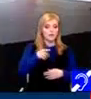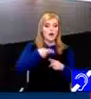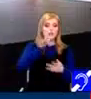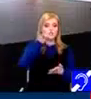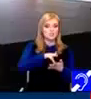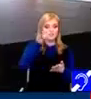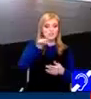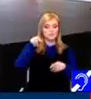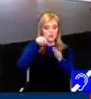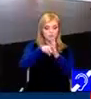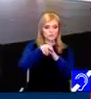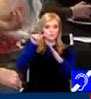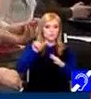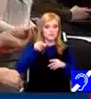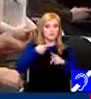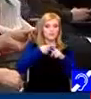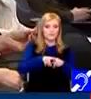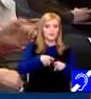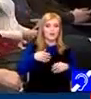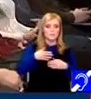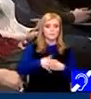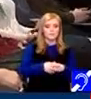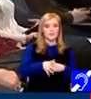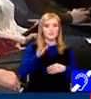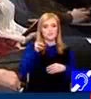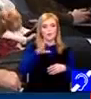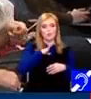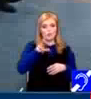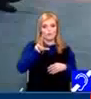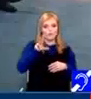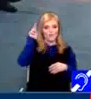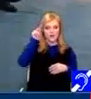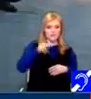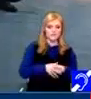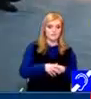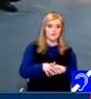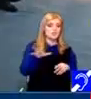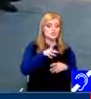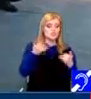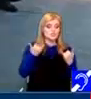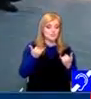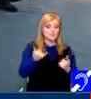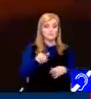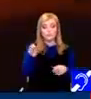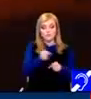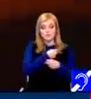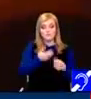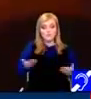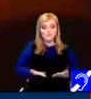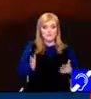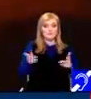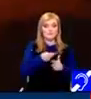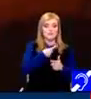află pe teritoriul Universității Tehnice, la un pas de viitorii programatori sau ingineri. Nimic din ce este astăzi nu ar fi existat dacă n-ar